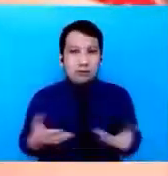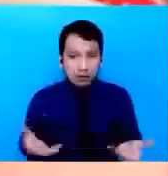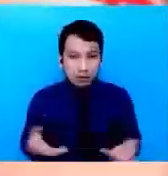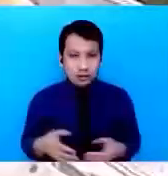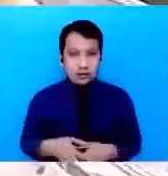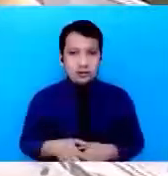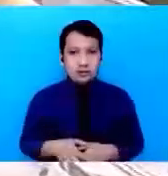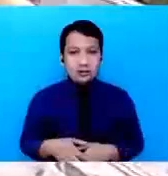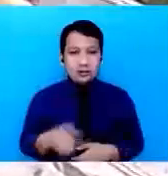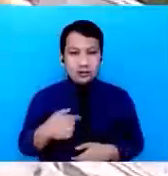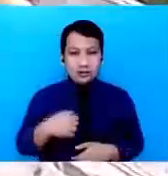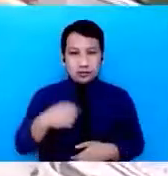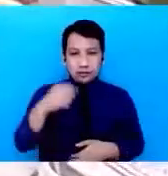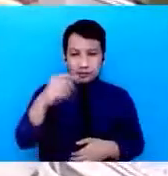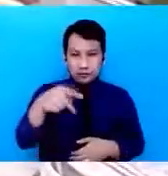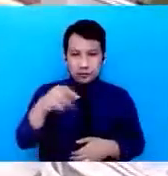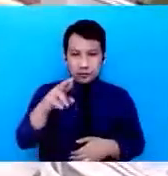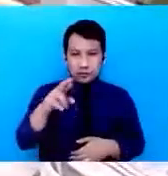kami PCR.